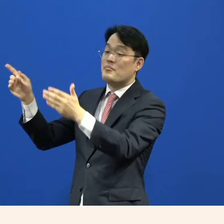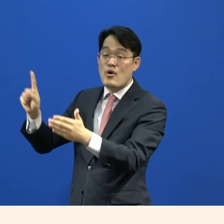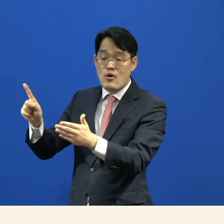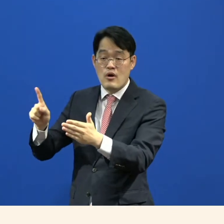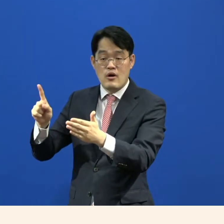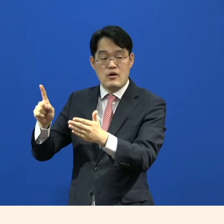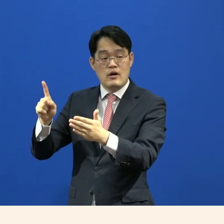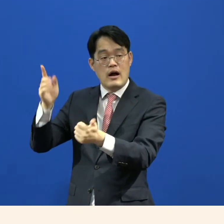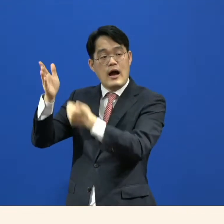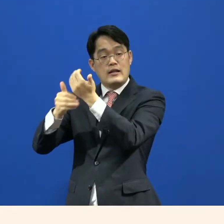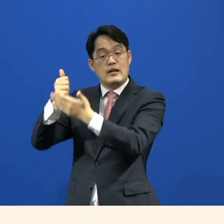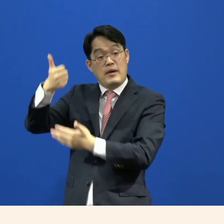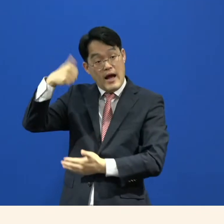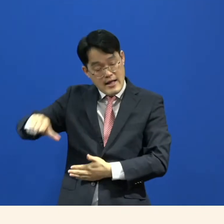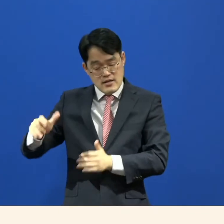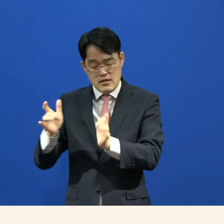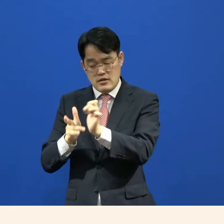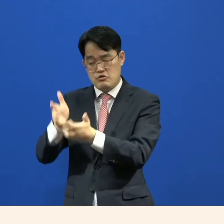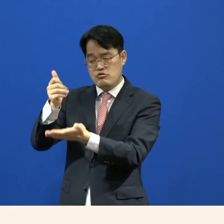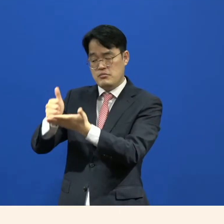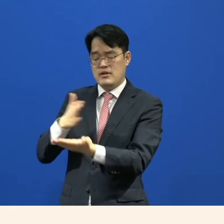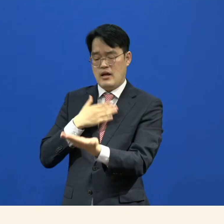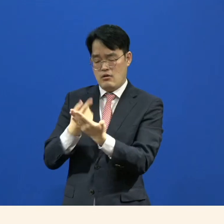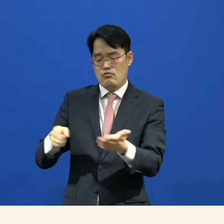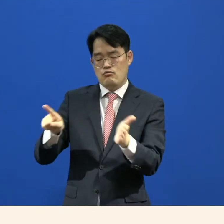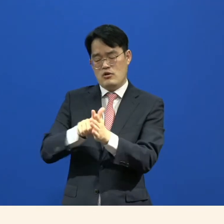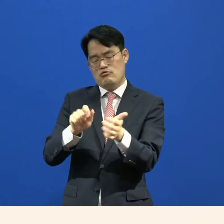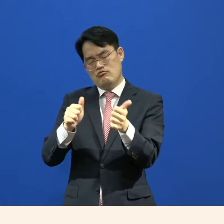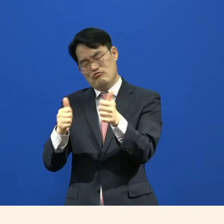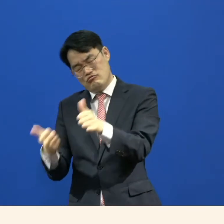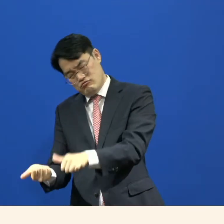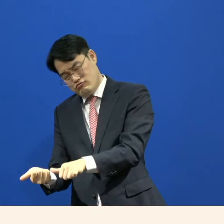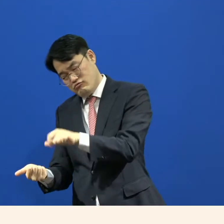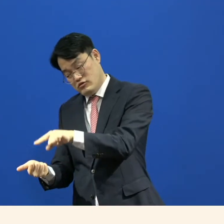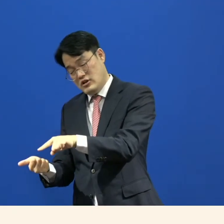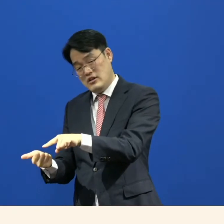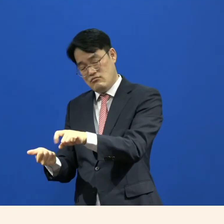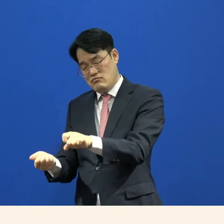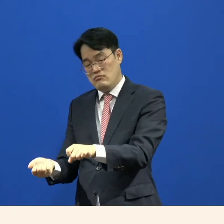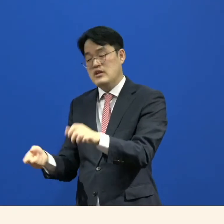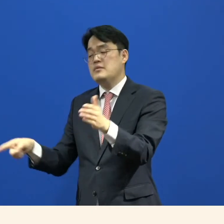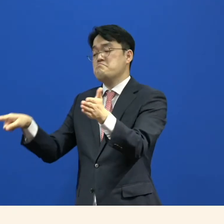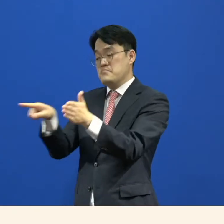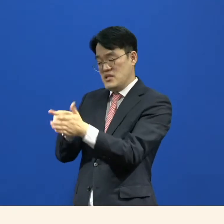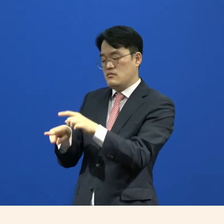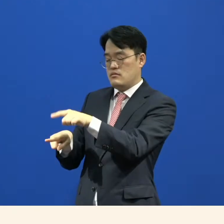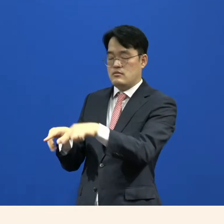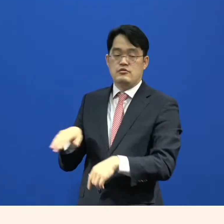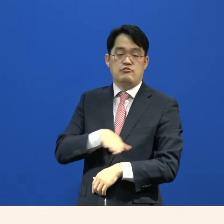사실을 믿는 이것이 우리에게 주어진 최고의 복음인 것입니다.